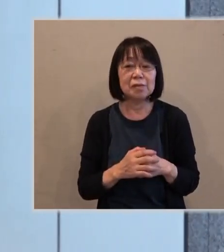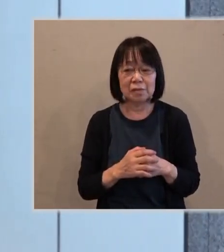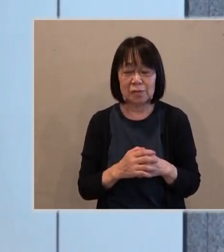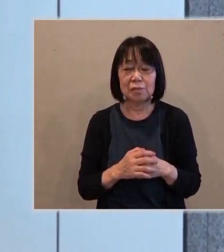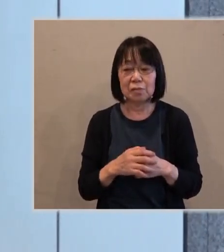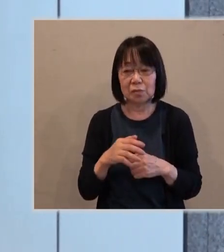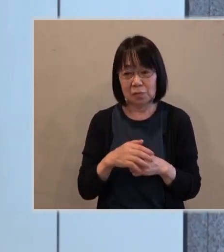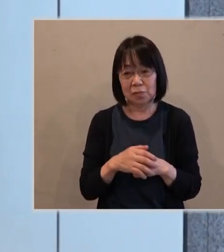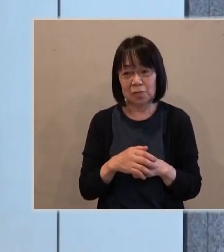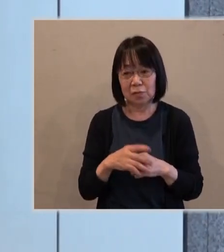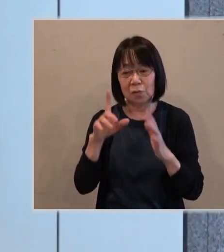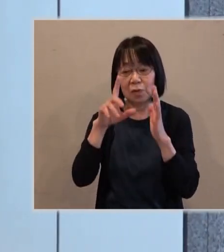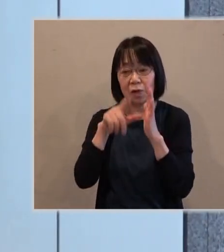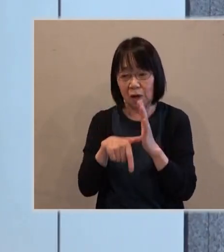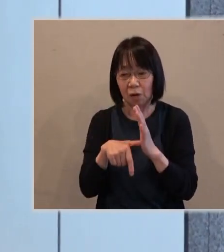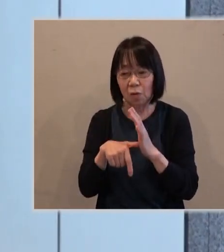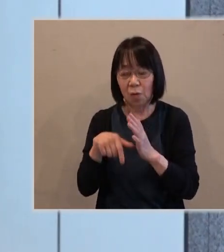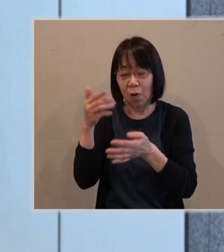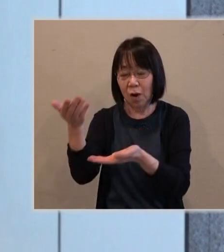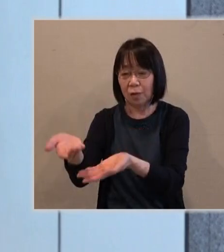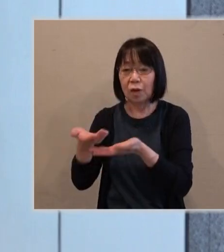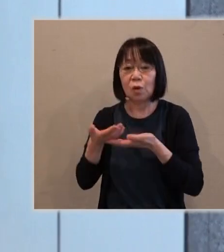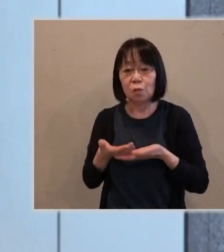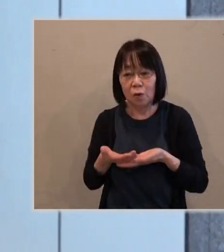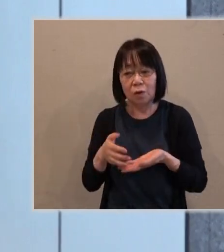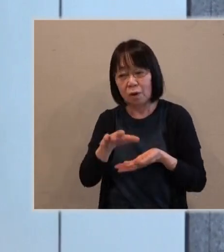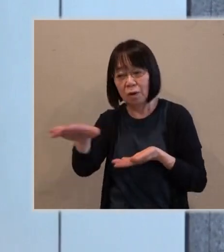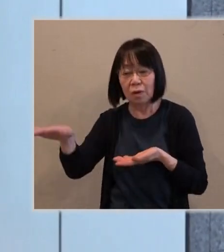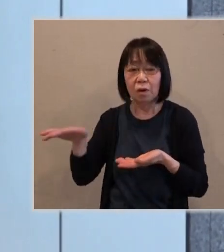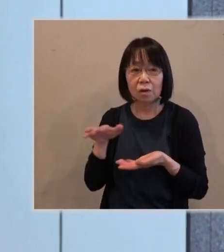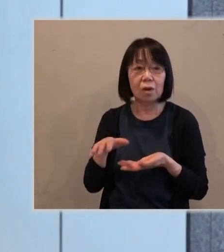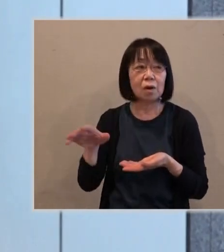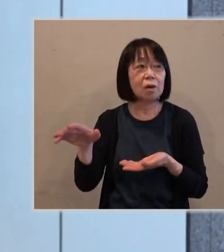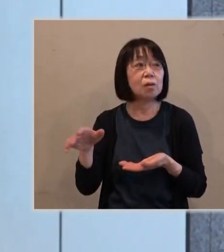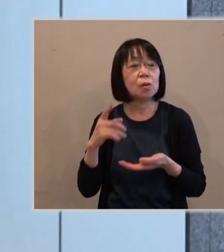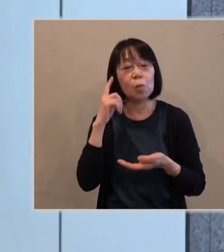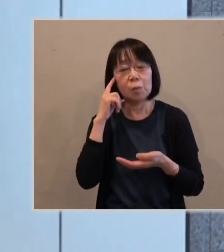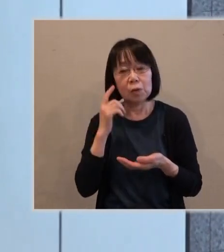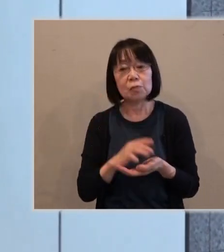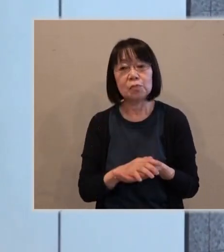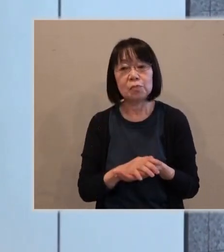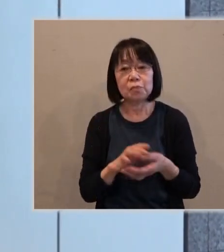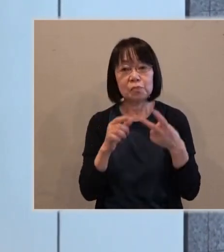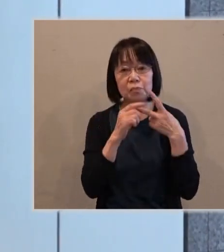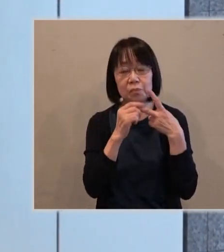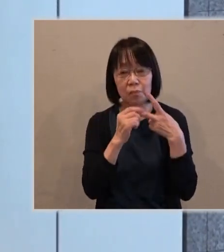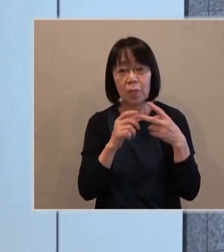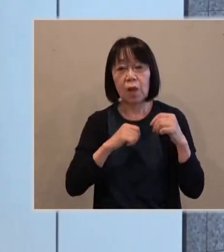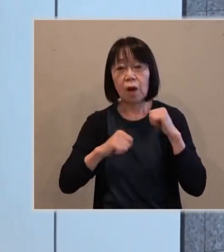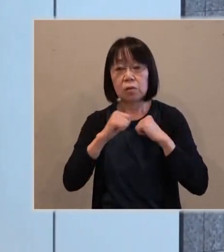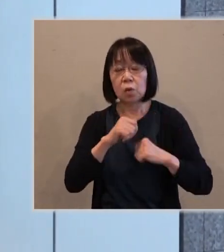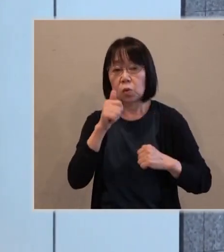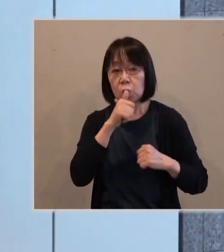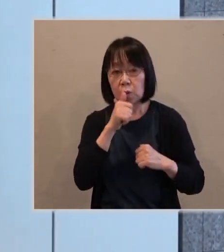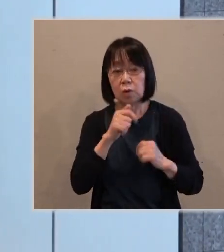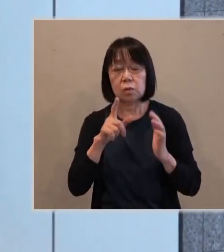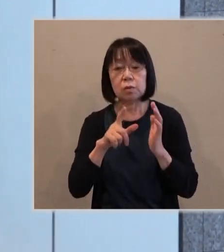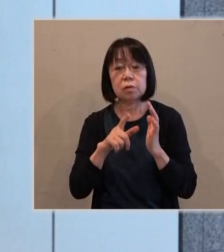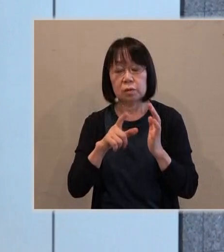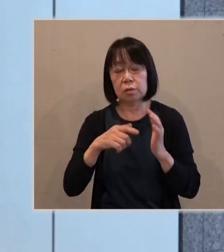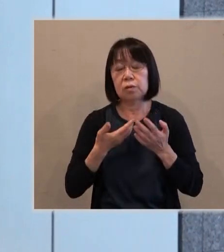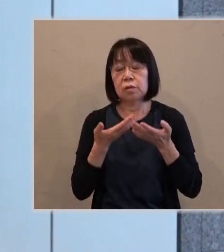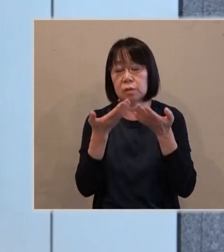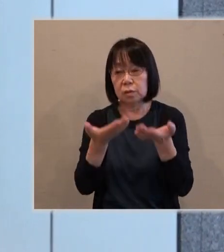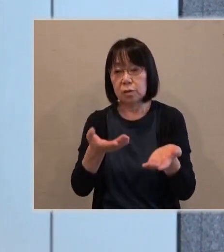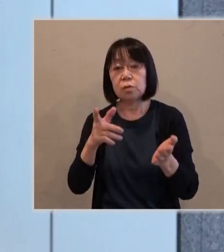てくれたきっかけだったかなというふうにもまず思います。それからのさっき活動紹介させていただいた時に、あのおもてなしボランティアっていうものがあって